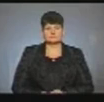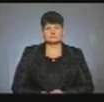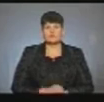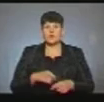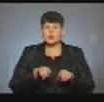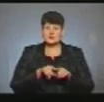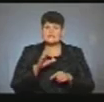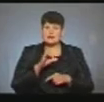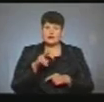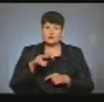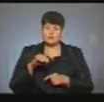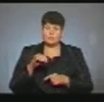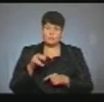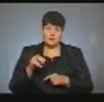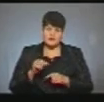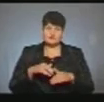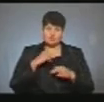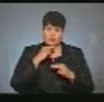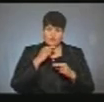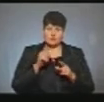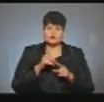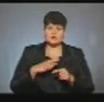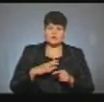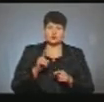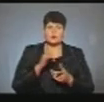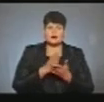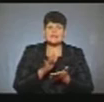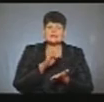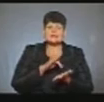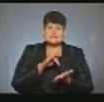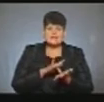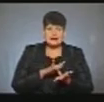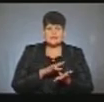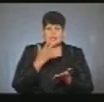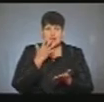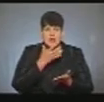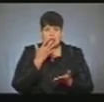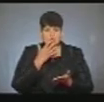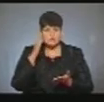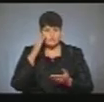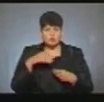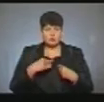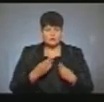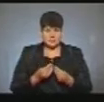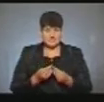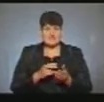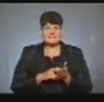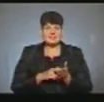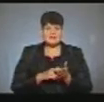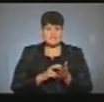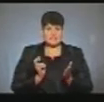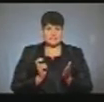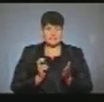Отже, Сергій Лопак звернув увагу на те питання, що чекає споживачів, які мають центральне гаряче водопостачання і водночас від'єднані